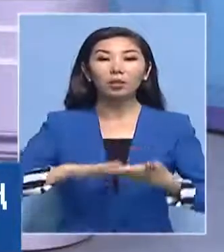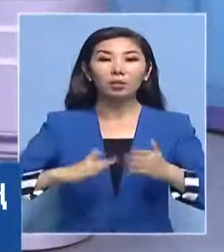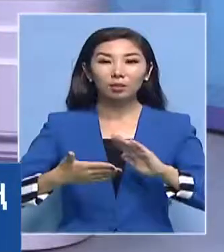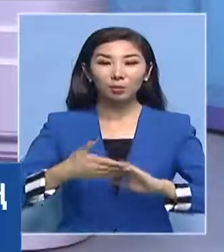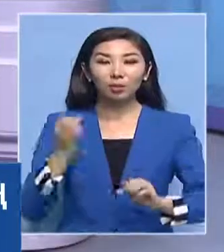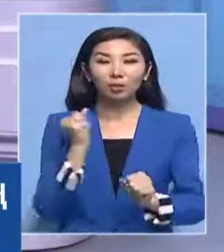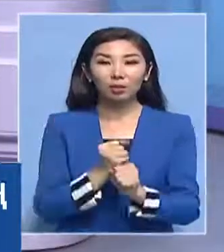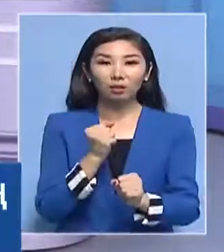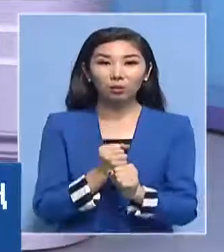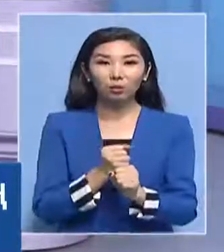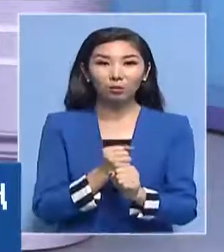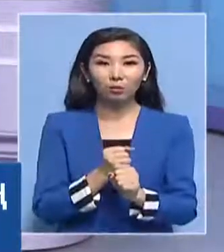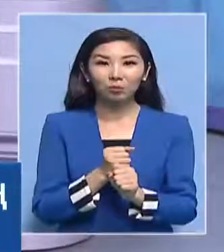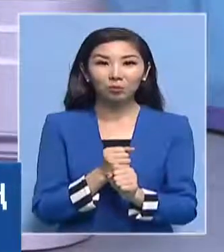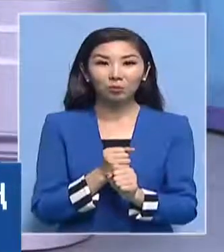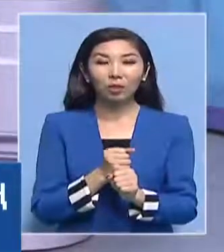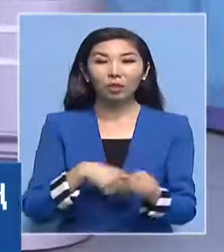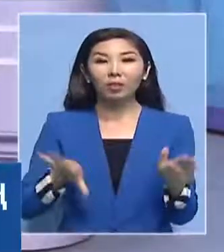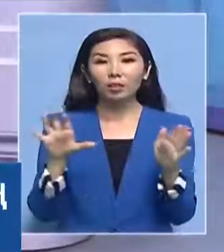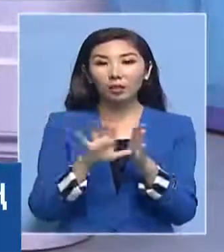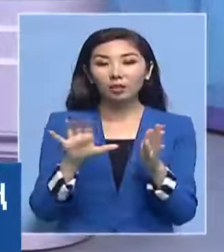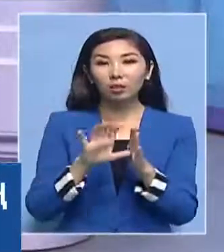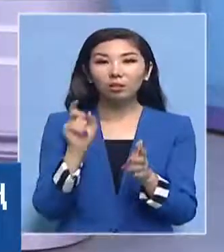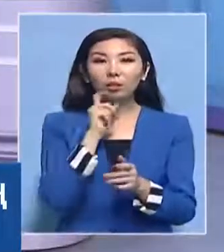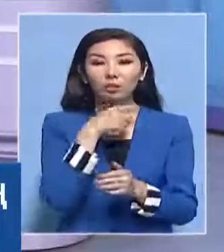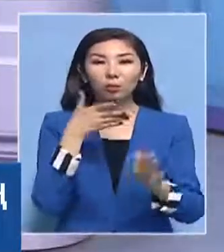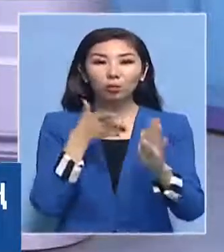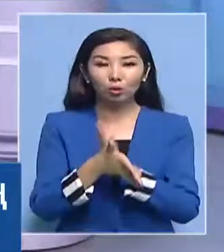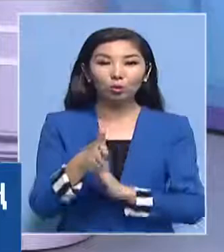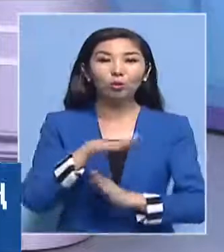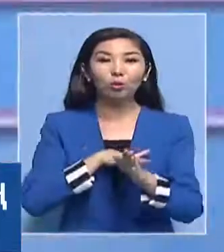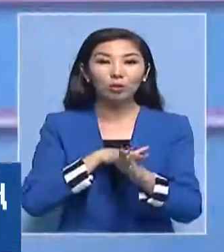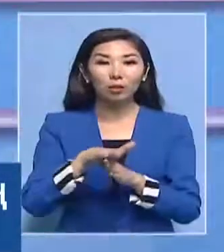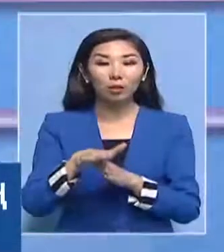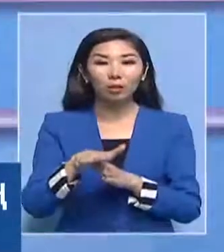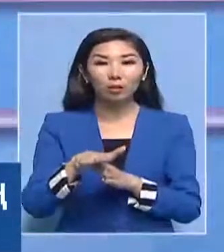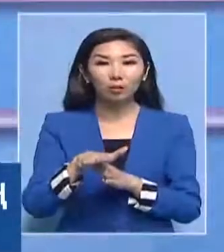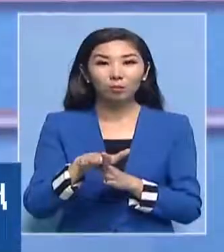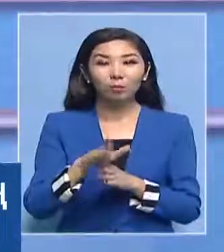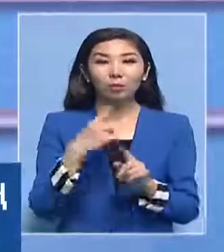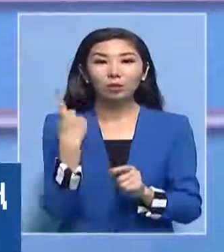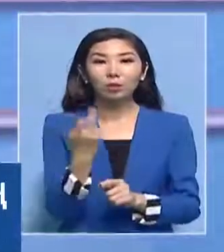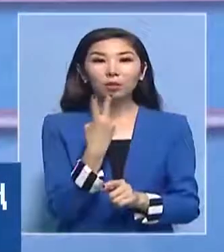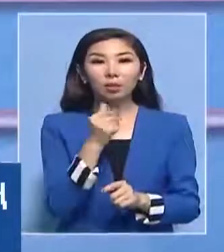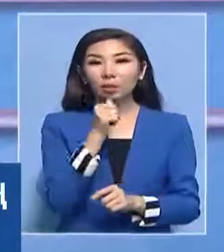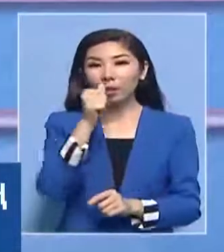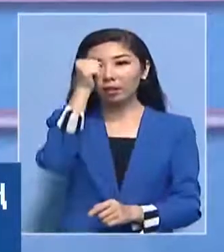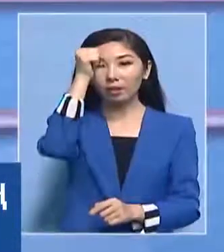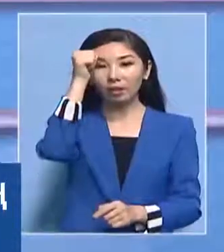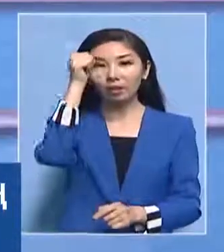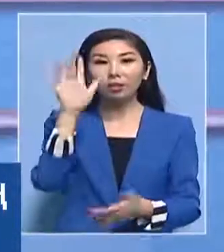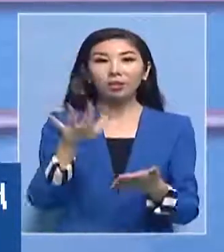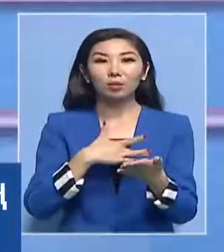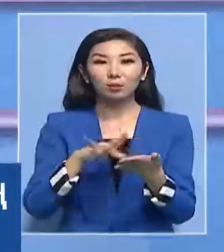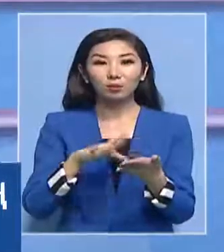келісімімен келісілген мөлшерде энергия шығындары және тағы басқаларды өтеу үшін бір немесе екі айлық